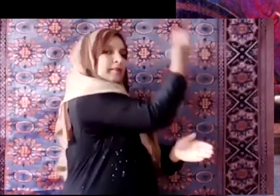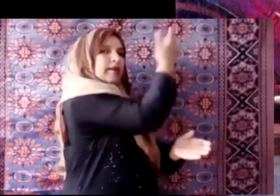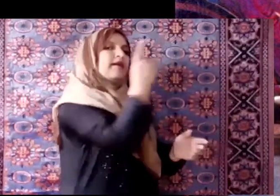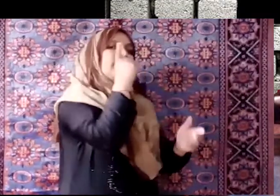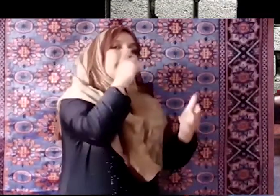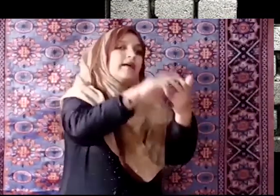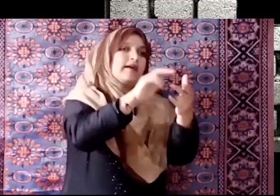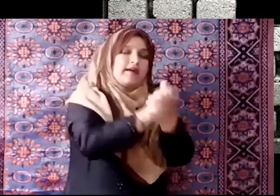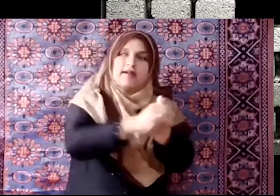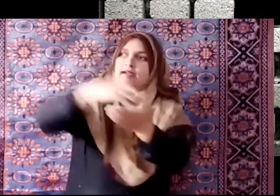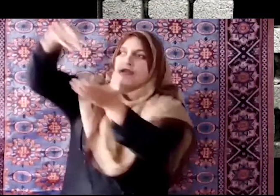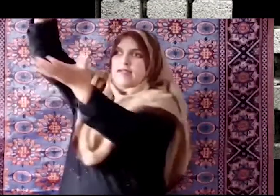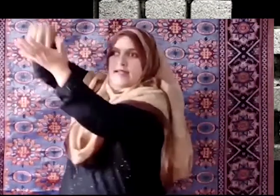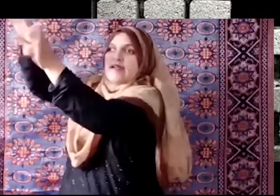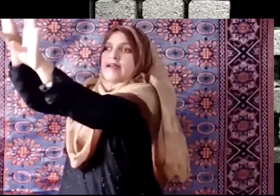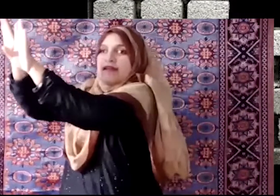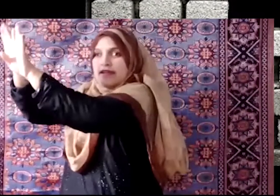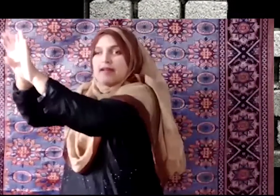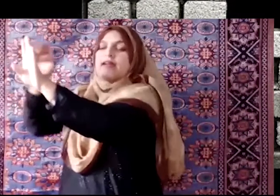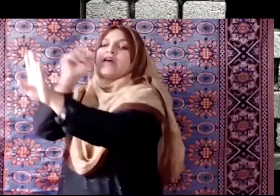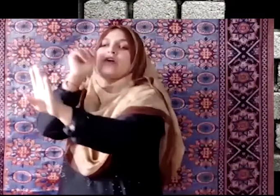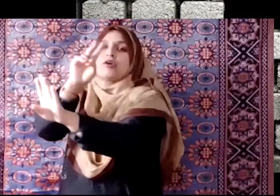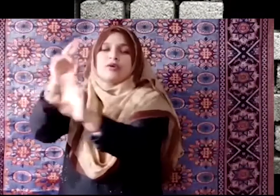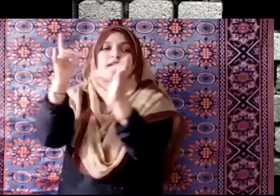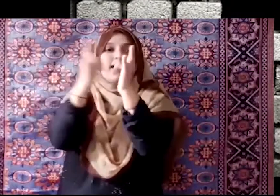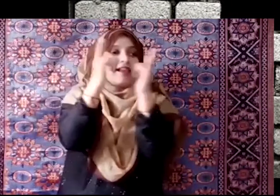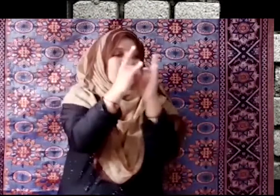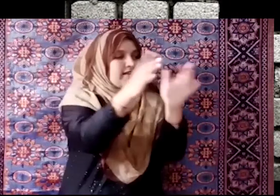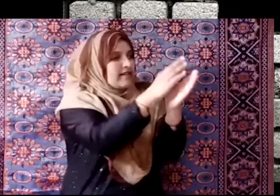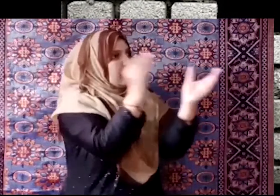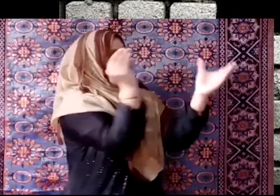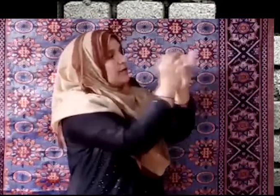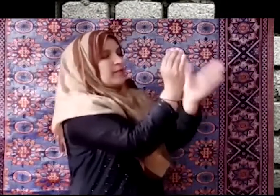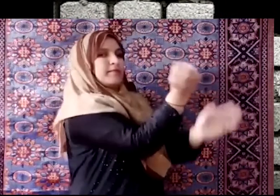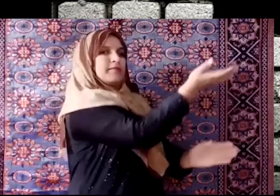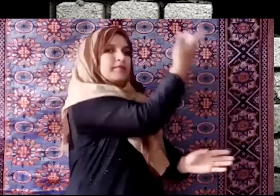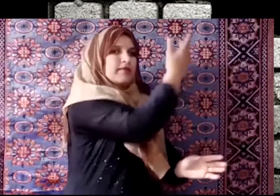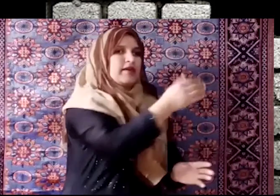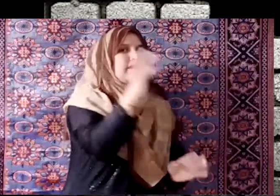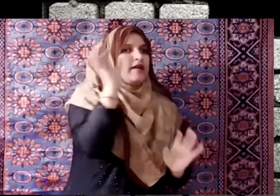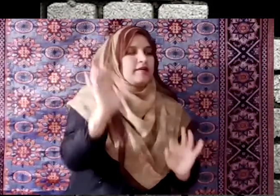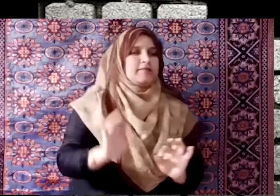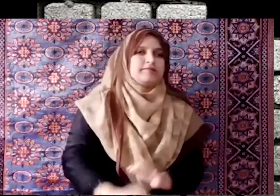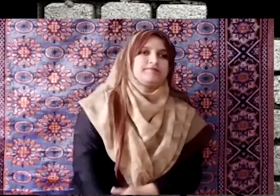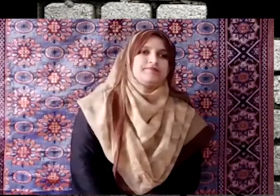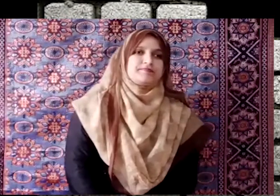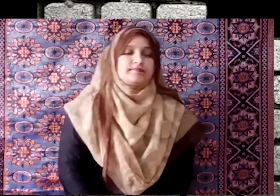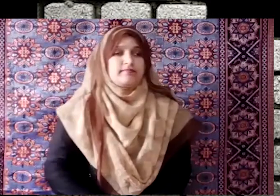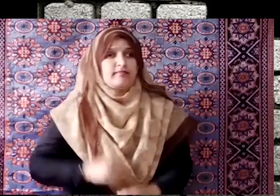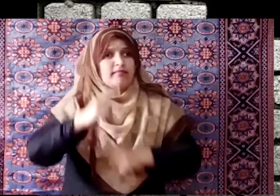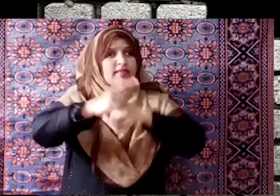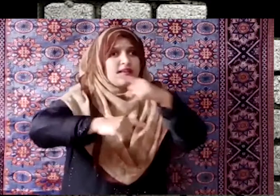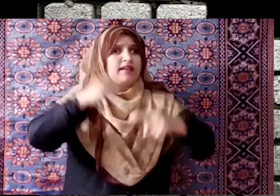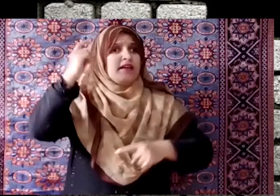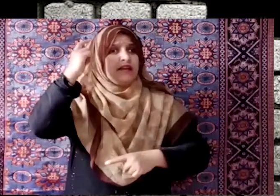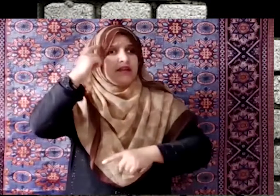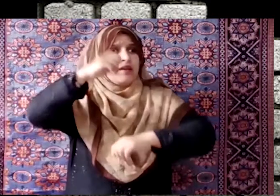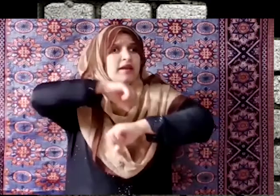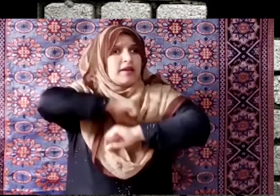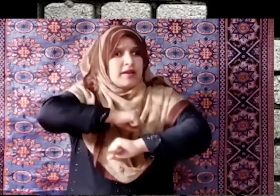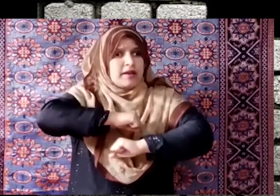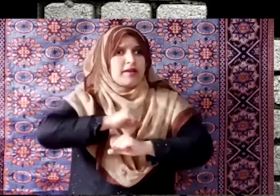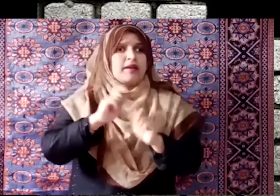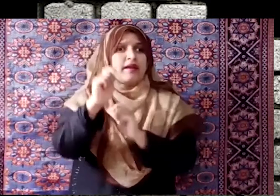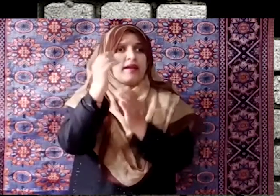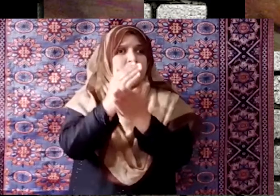لگائی۔ ہیر اور رانجھا بھاگ گئے، سہتی بھی بھاگ گئی اور مراد کے پاس پہنچ گئی۔ یہاں تک